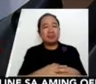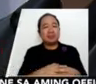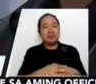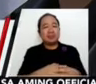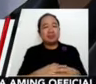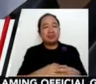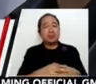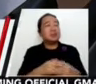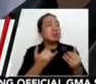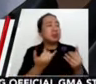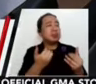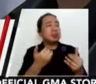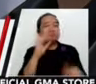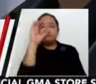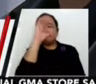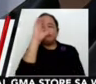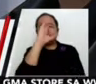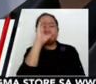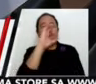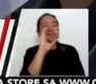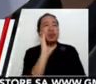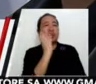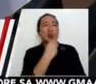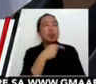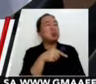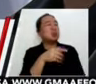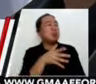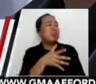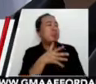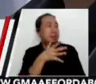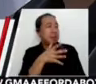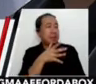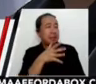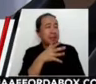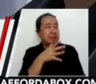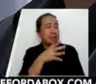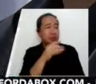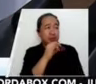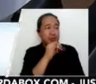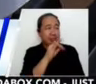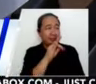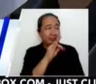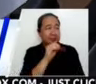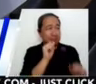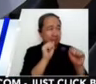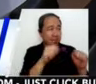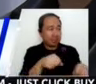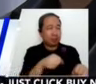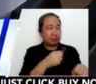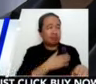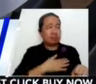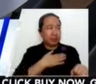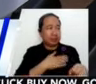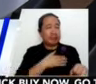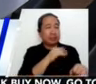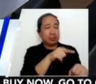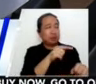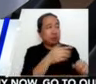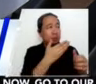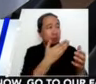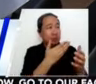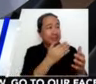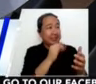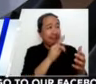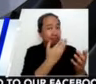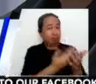nanay so far po. Kung sakasakali po pa, maaari po siyang kung mapapatunayan na inabando na niya yung bata ay maaari